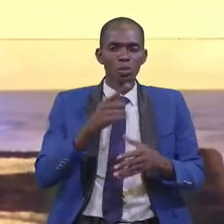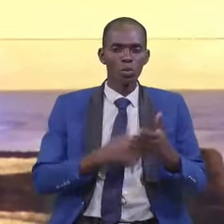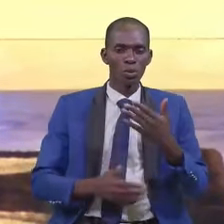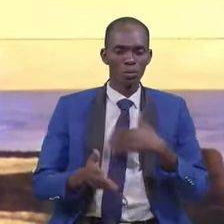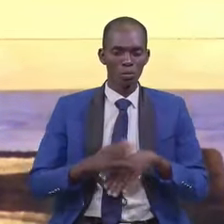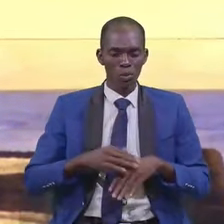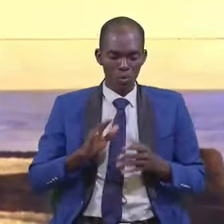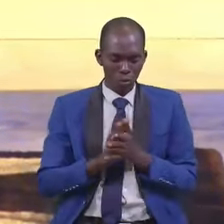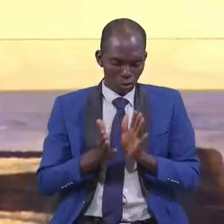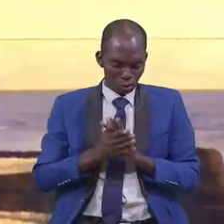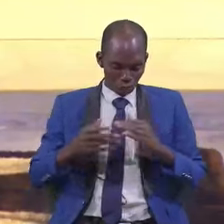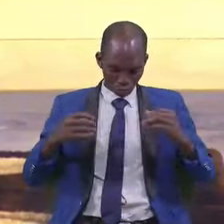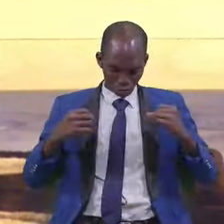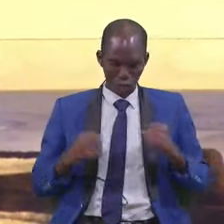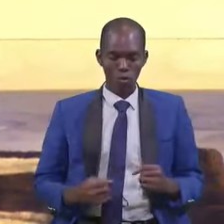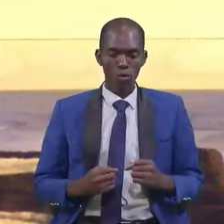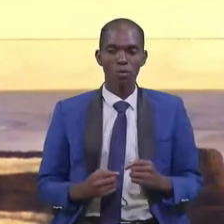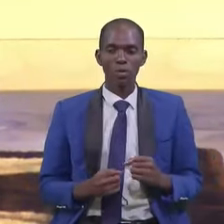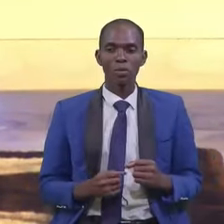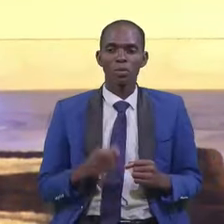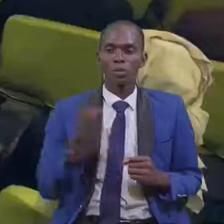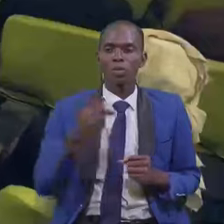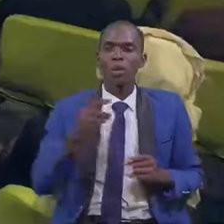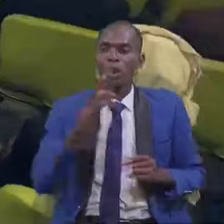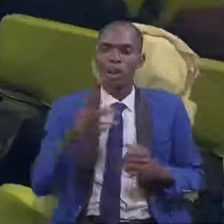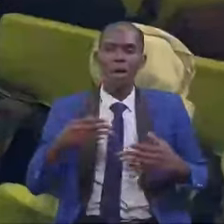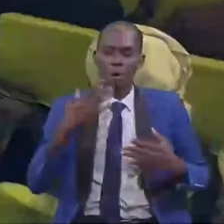serez en bon état. Je dis, vous serez en santé.